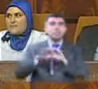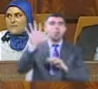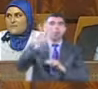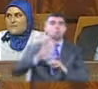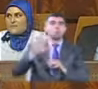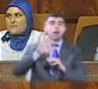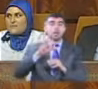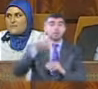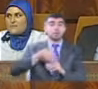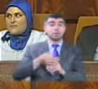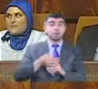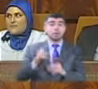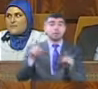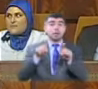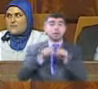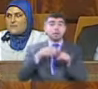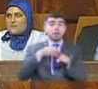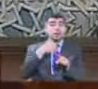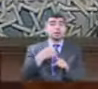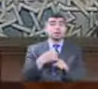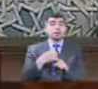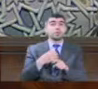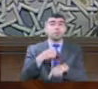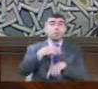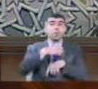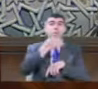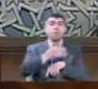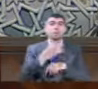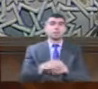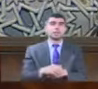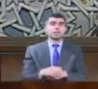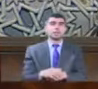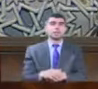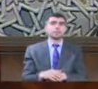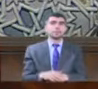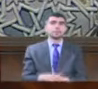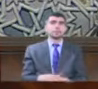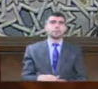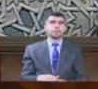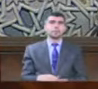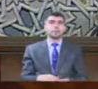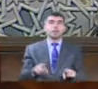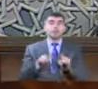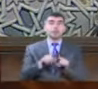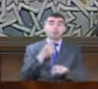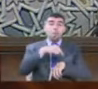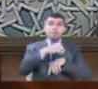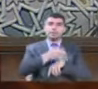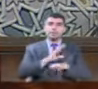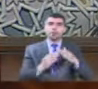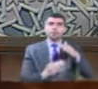إلى توقيعه في وضع متقدم. انتهى الوقت، بقيتي في العشر الأواخر، خليك في العشر الأواخر. العشر الأواخر ما تحسبهاش سيد